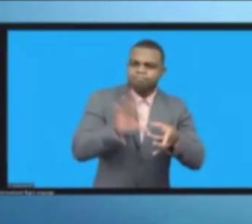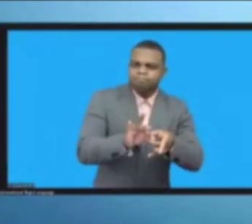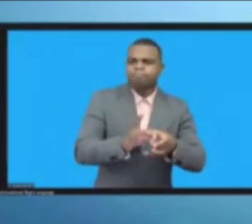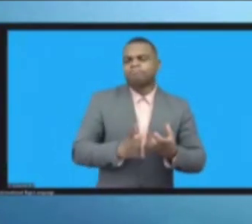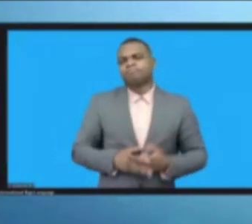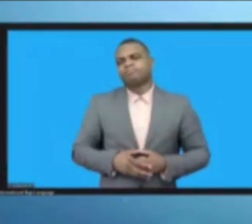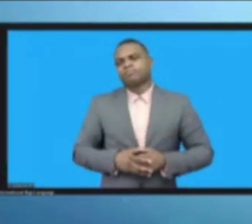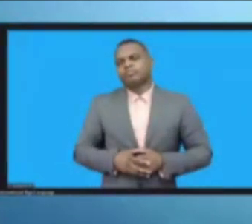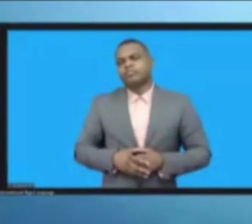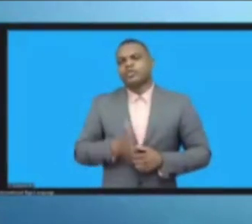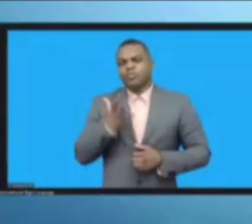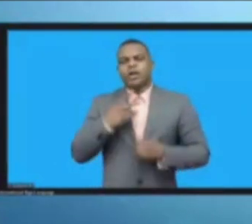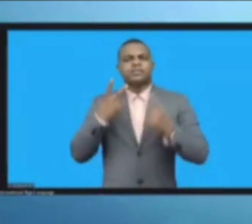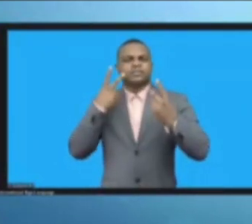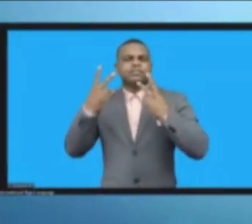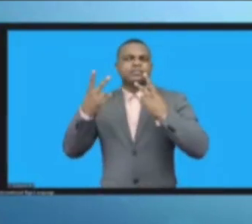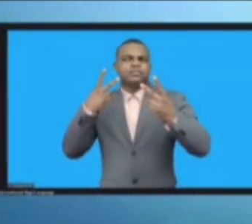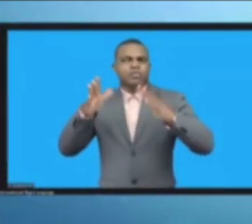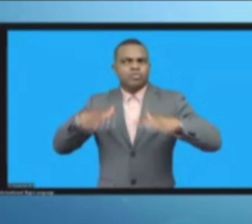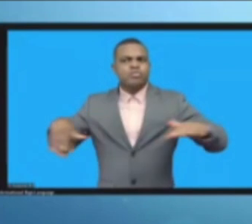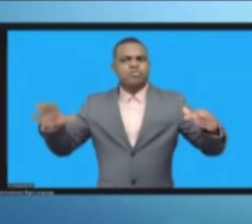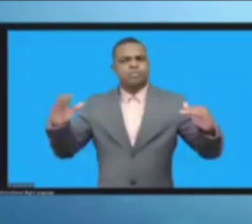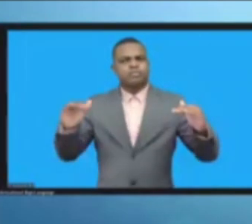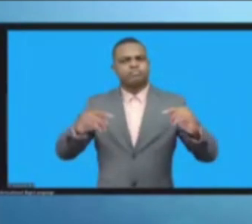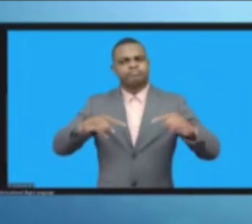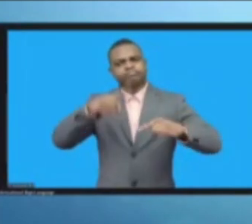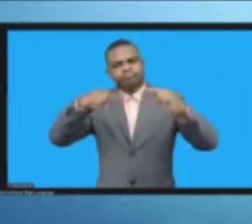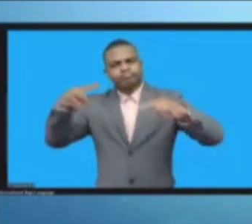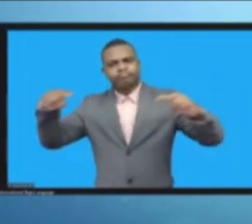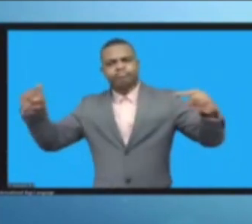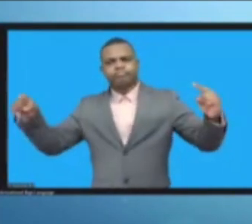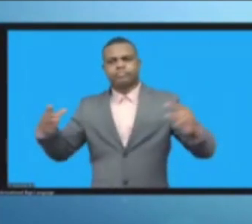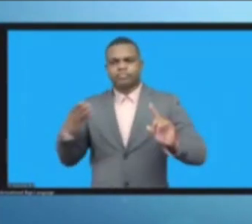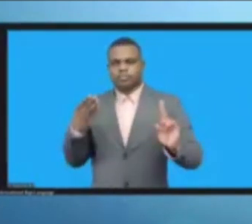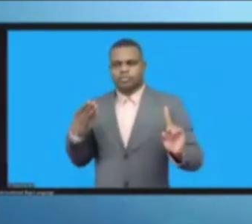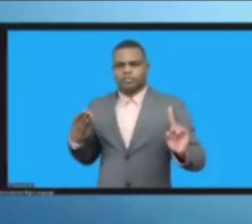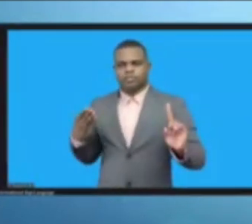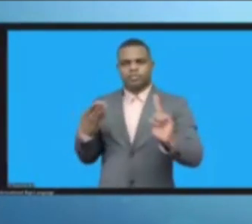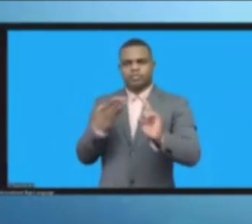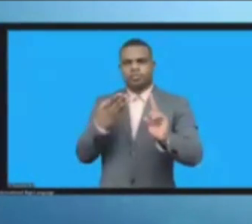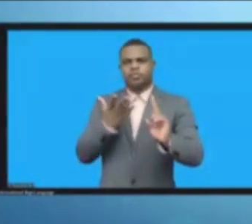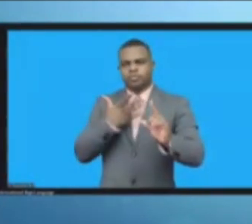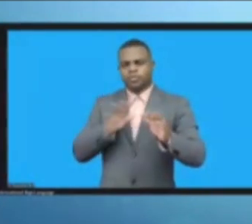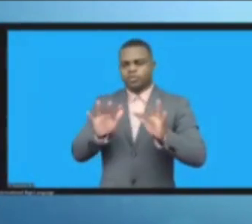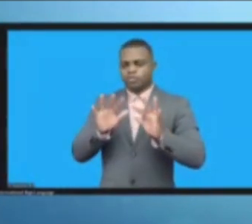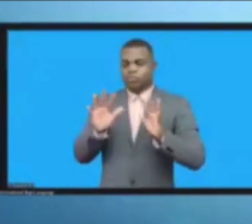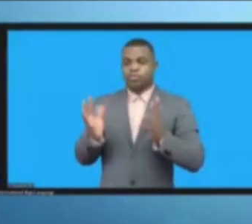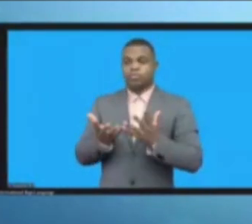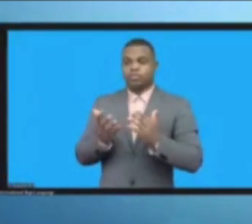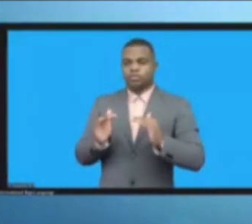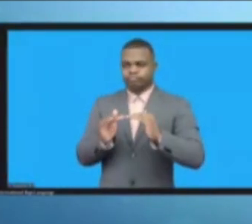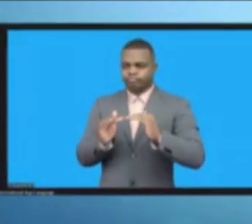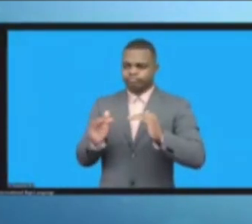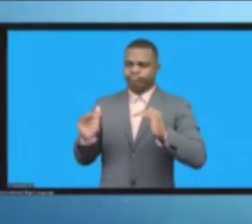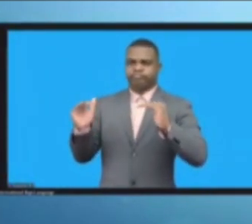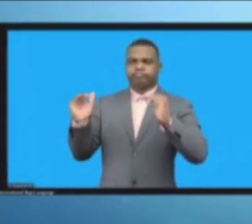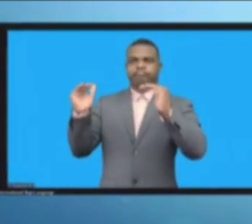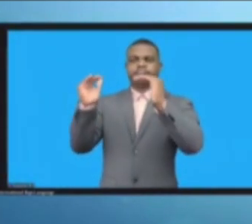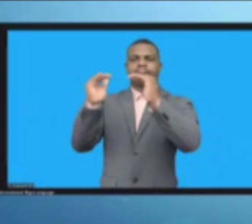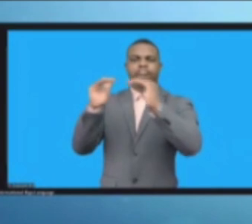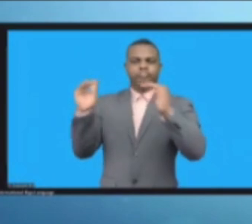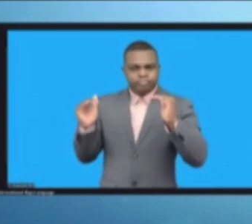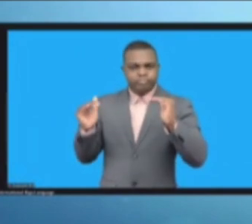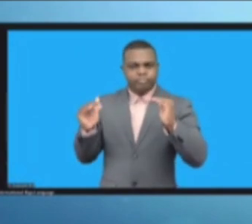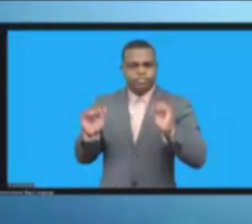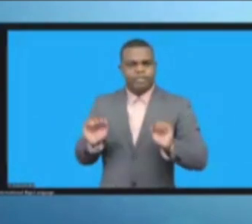Мы делимся общими стандартами, вырабатываем их совместными усилиями, рассказываем о них друг другу.